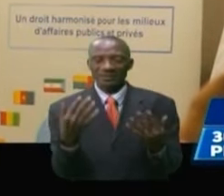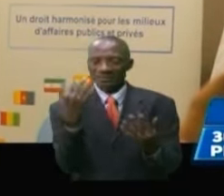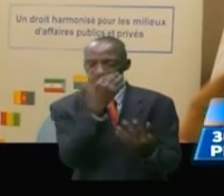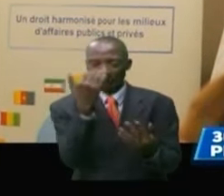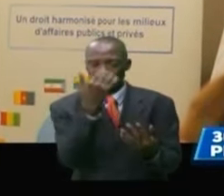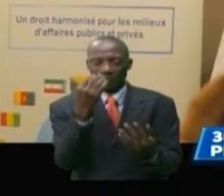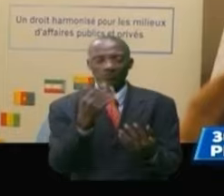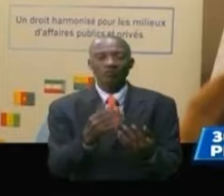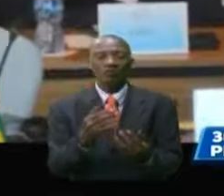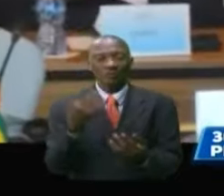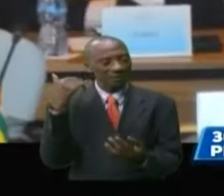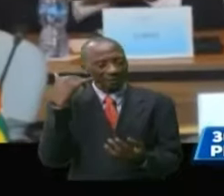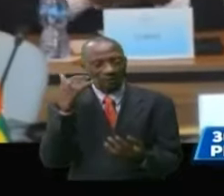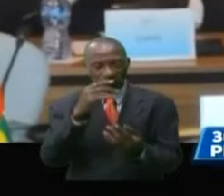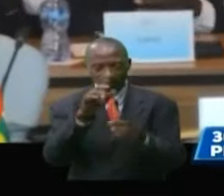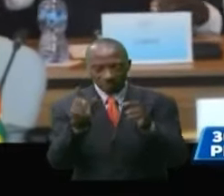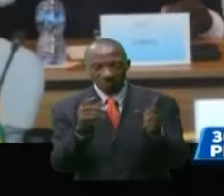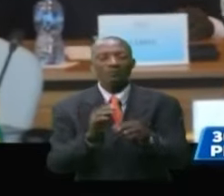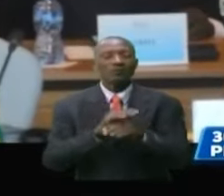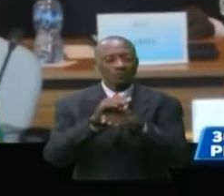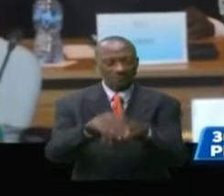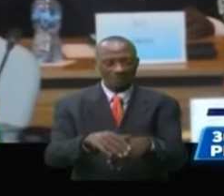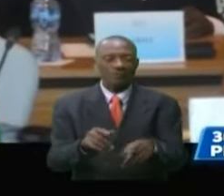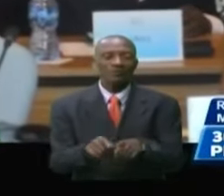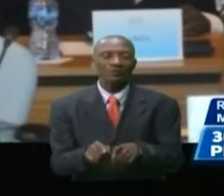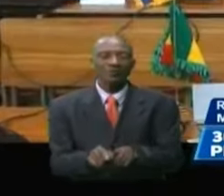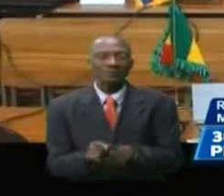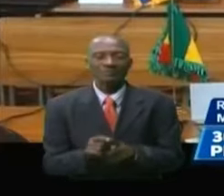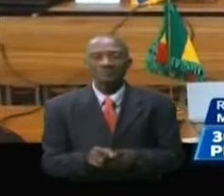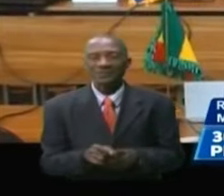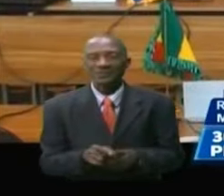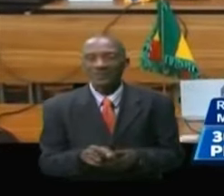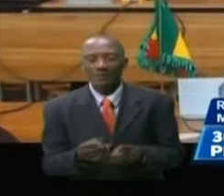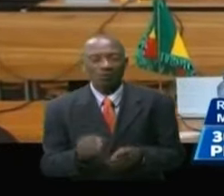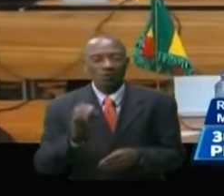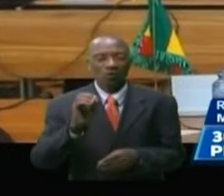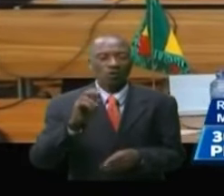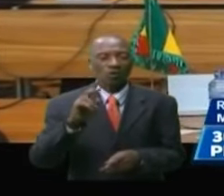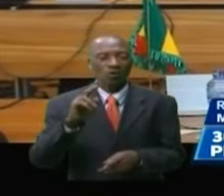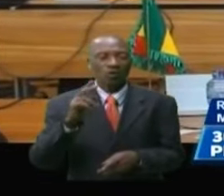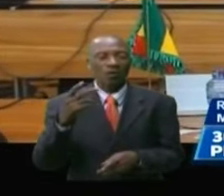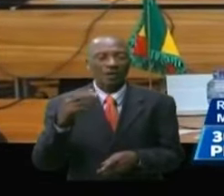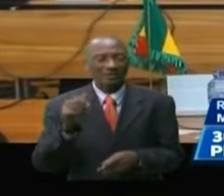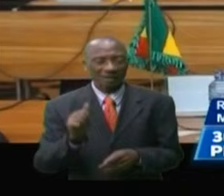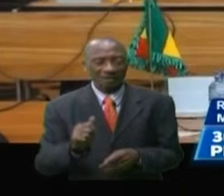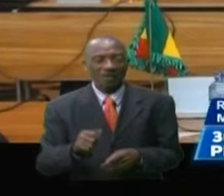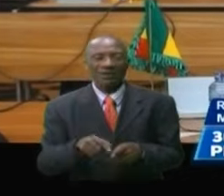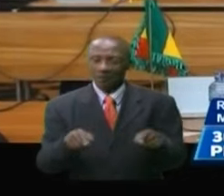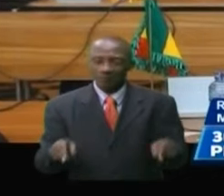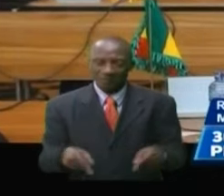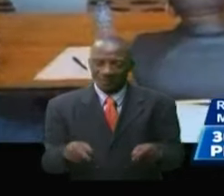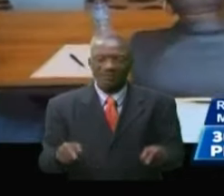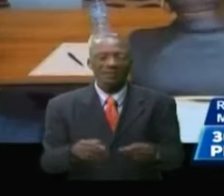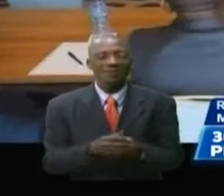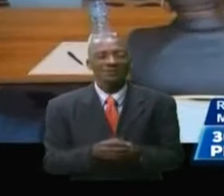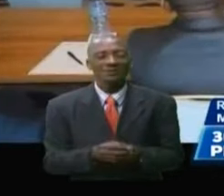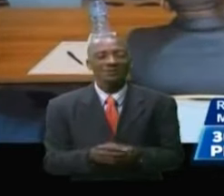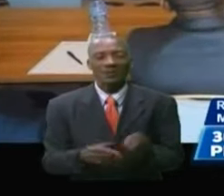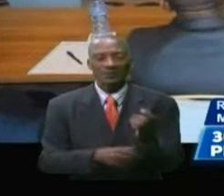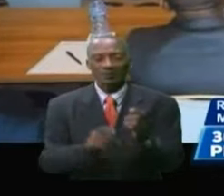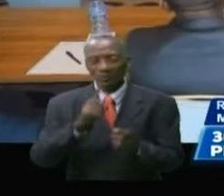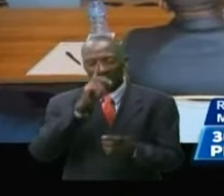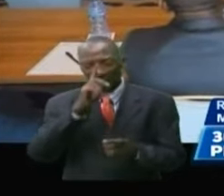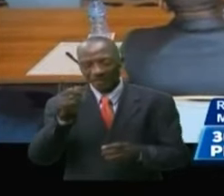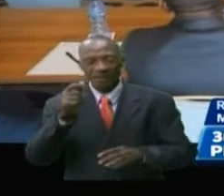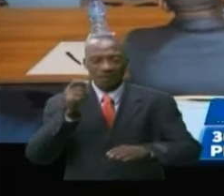valablement s'inscrire. 30 ans de l'OADA et 10 ans de la RDC dans l'OADA, toute la crème intellectuelle du monde judiciaire